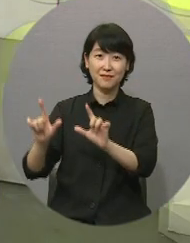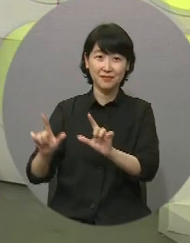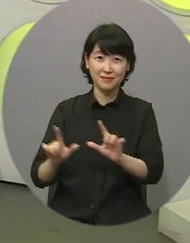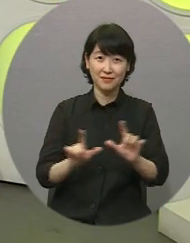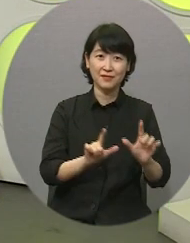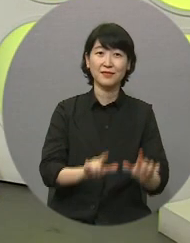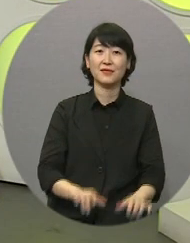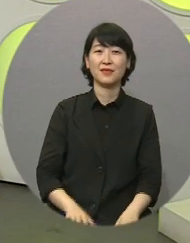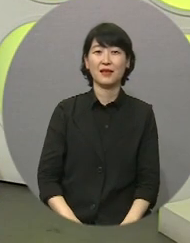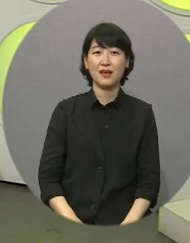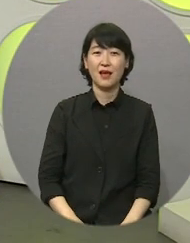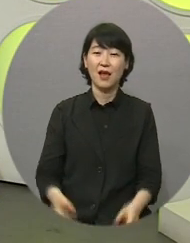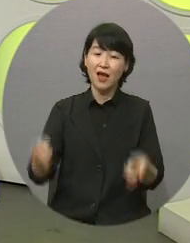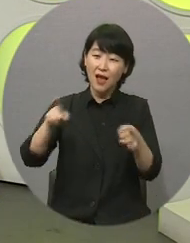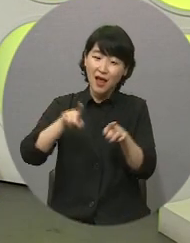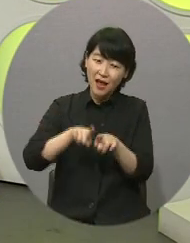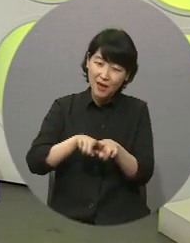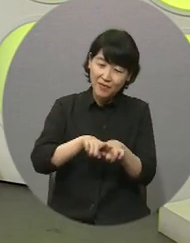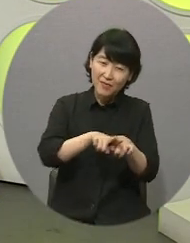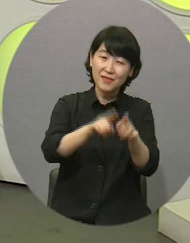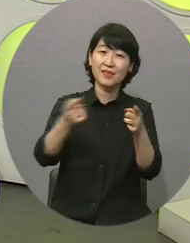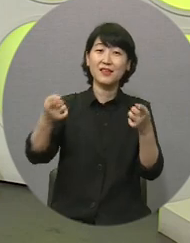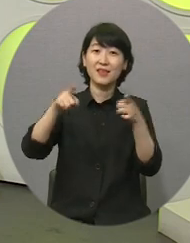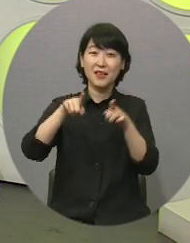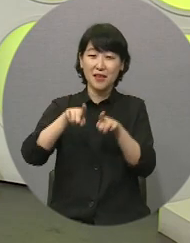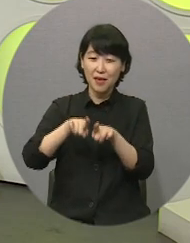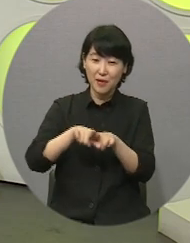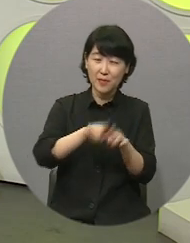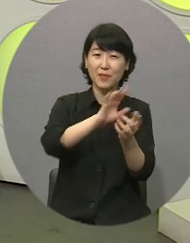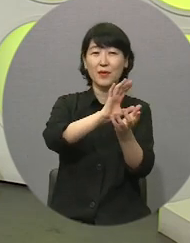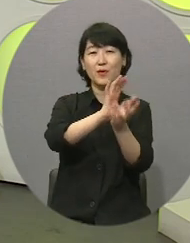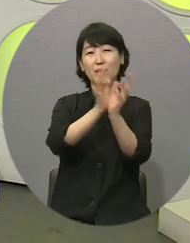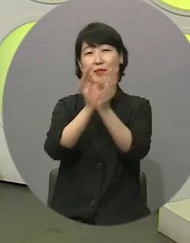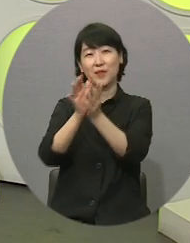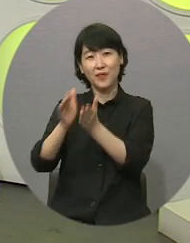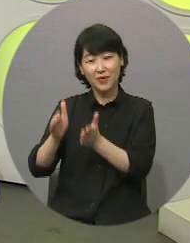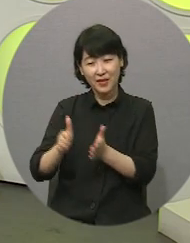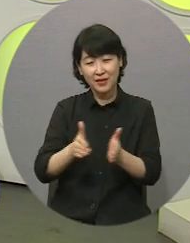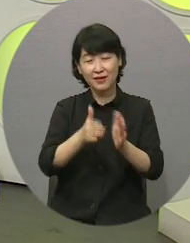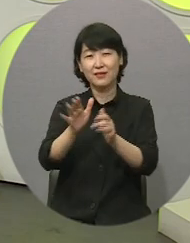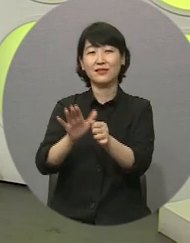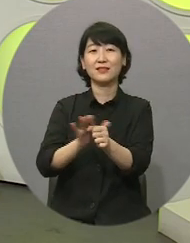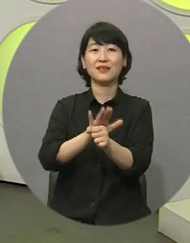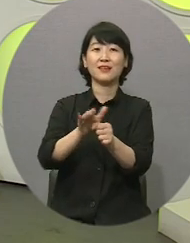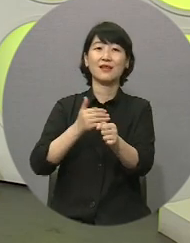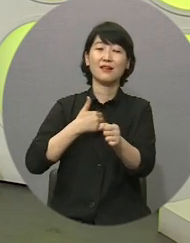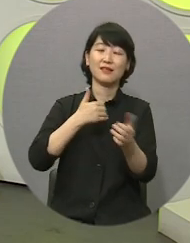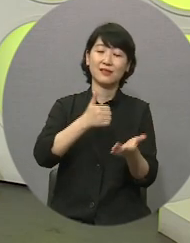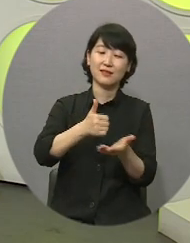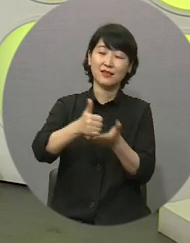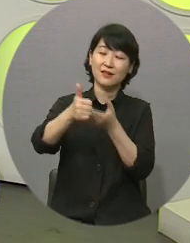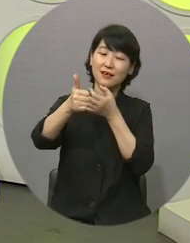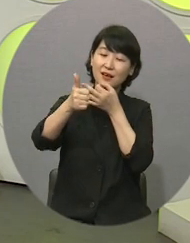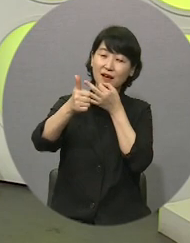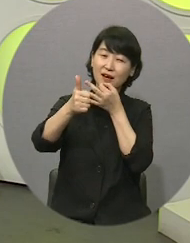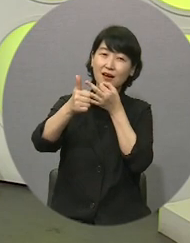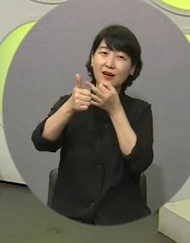세상 가자 가자 곧 일로 사랑하는 내 이마